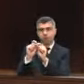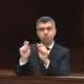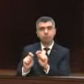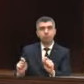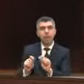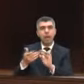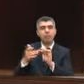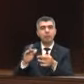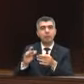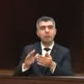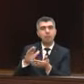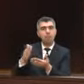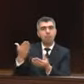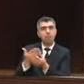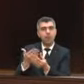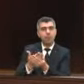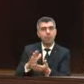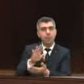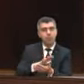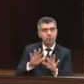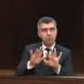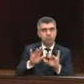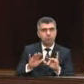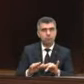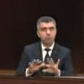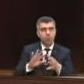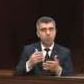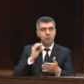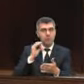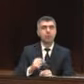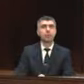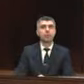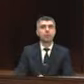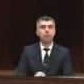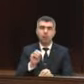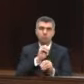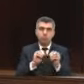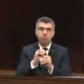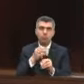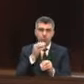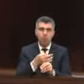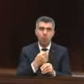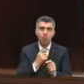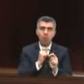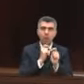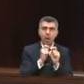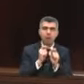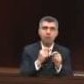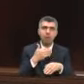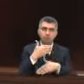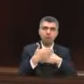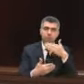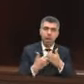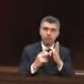في تدبير الملفات وتحرير الاحكام الى غير ذلك. يمكن يكون هناك نقاش في الوتيره ويمكن يكون هناك نقاش في ان مازال